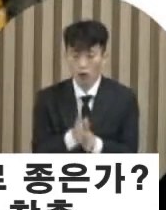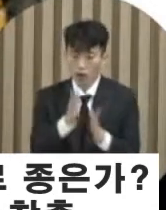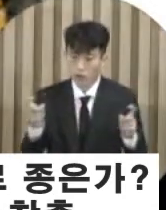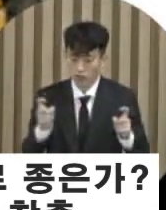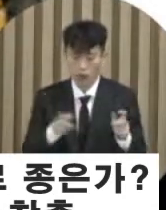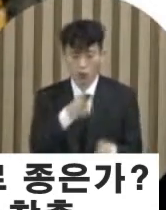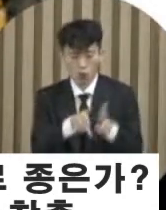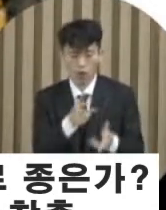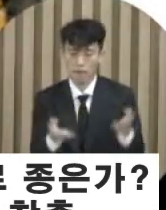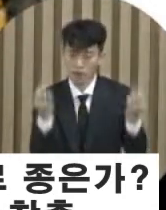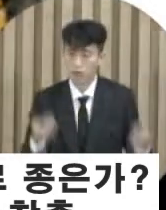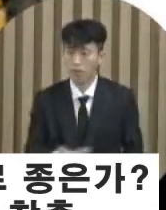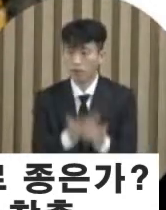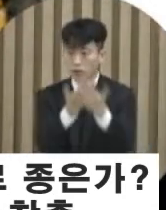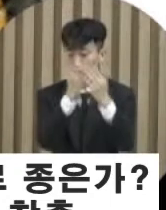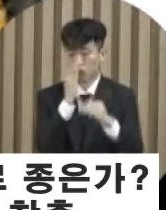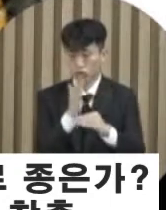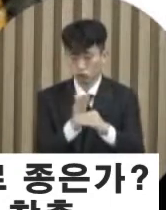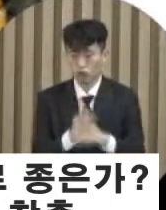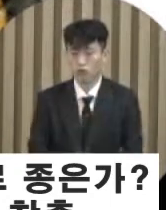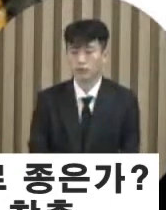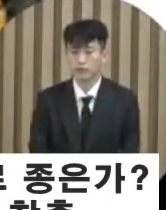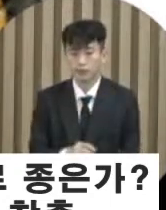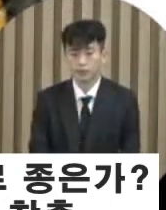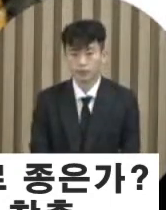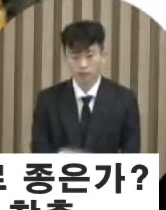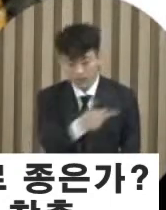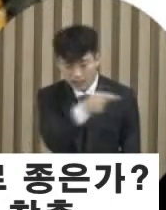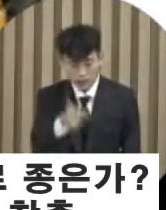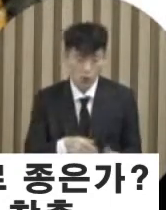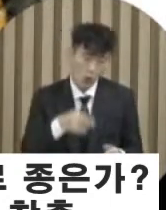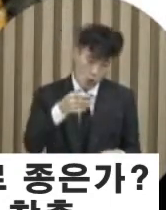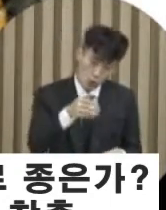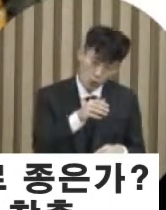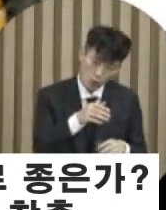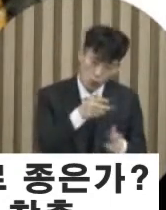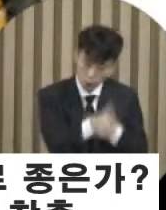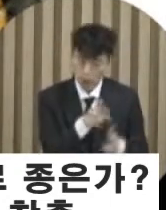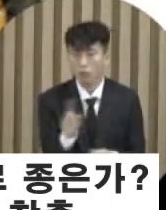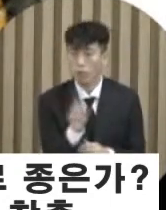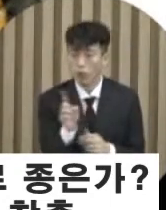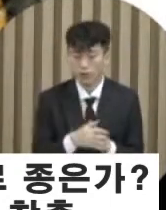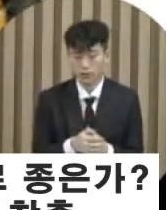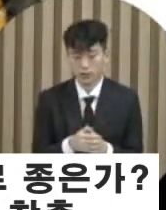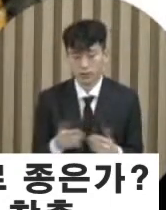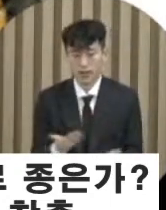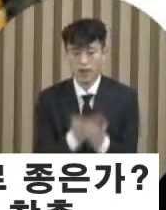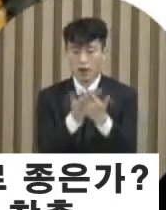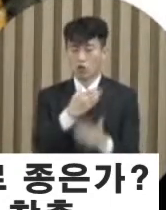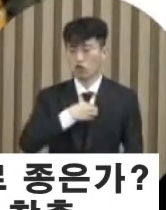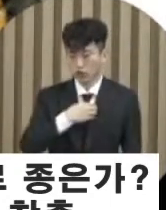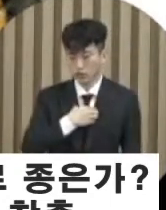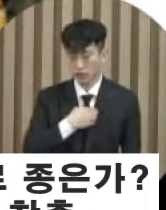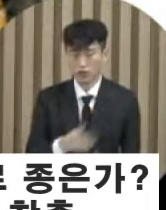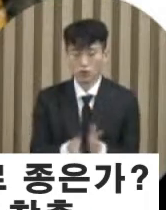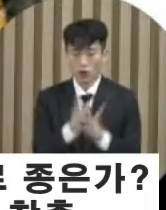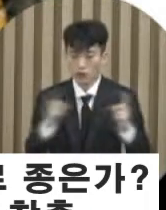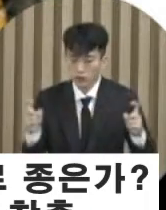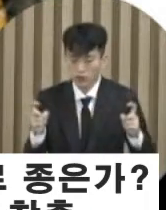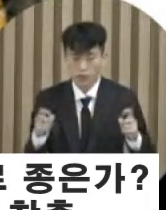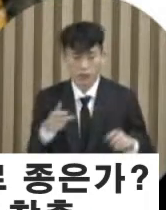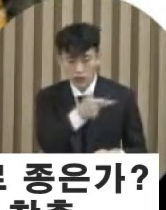공사장화되면서 사업이 진행되고 있었습니다. 이러한 대규모 개발 사업은 막대한 개발 이익이 발생하고 화성시와 큰